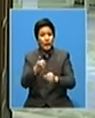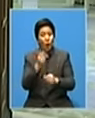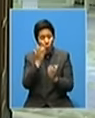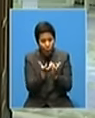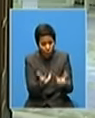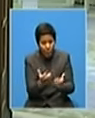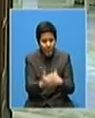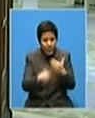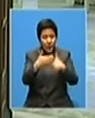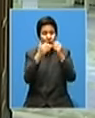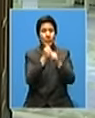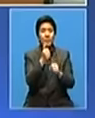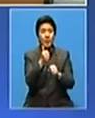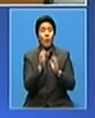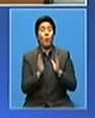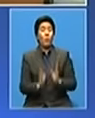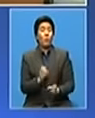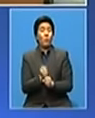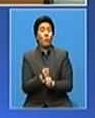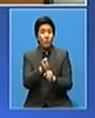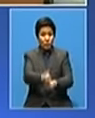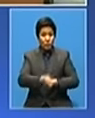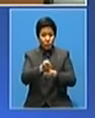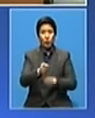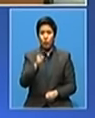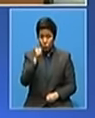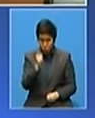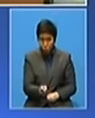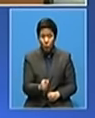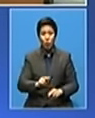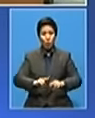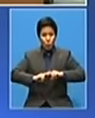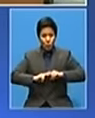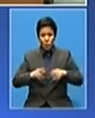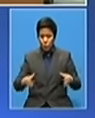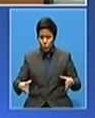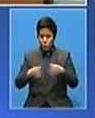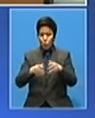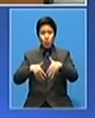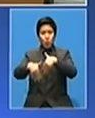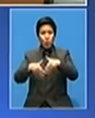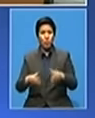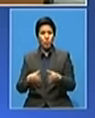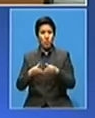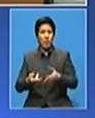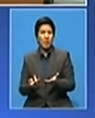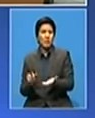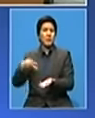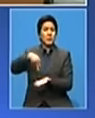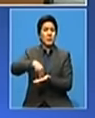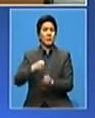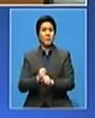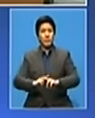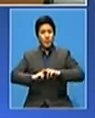ผลิตภัณฑ์ต่างๆซึ่งพี่น้องเกษตรกรก็จำเป็นต้องสร้างให้ชุมชนตนเองเข้มแข็งด้วยนะครับเป็นชุมชนที่พึ่งตนเอง